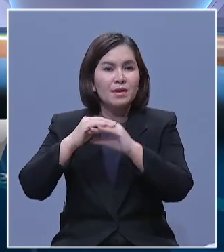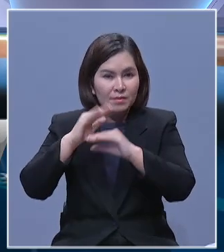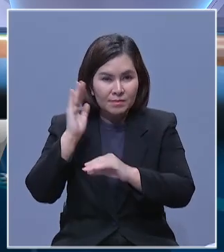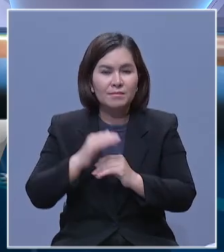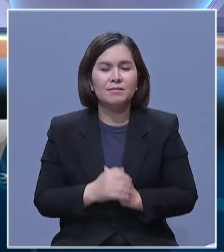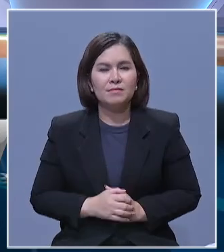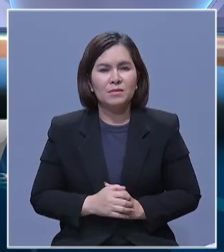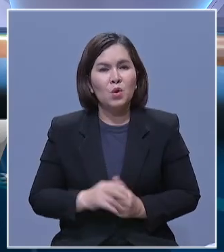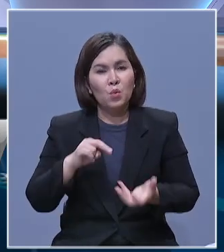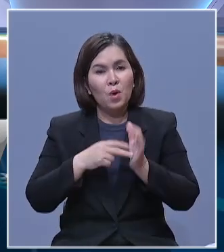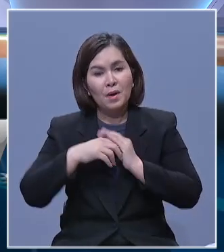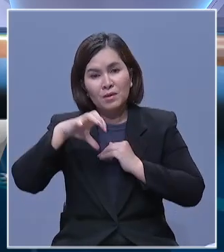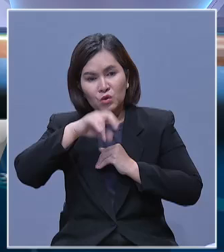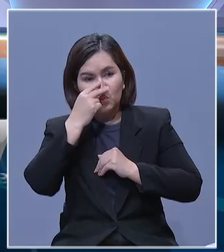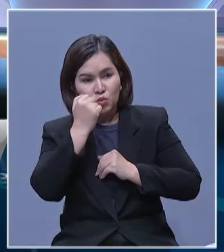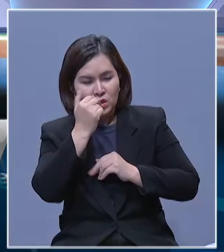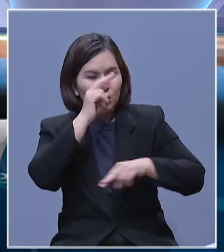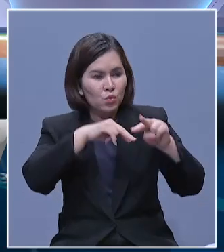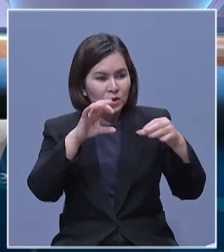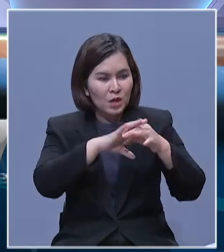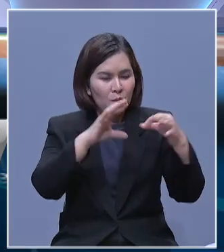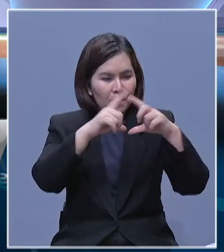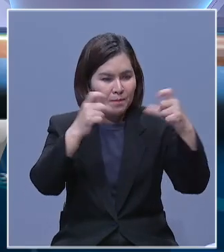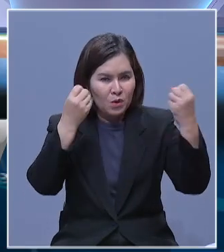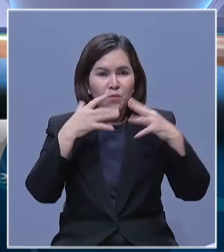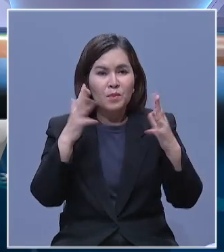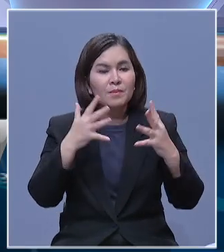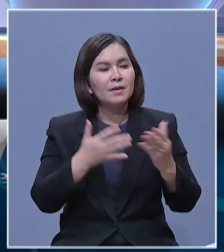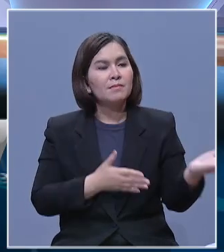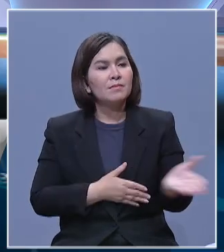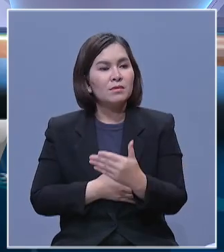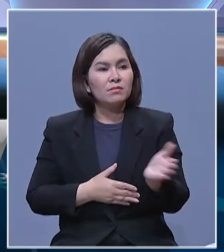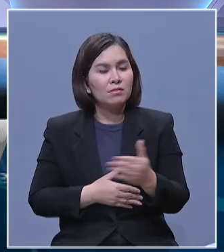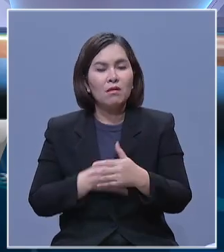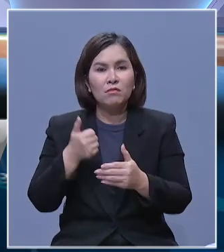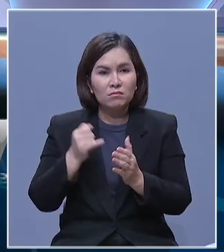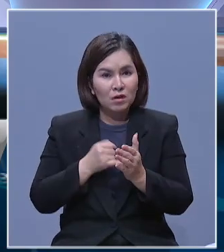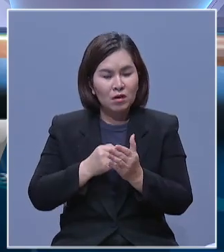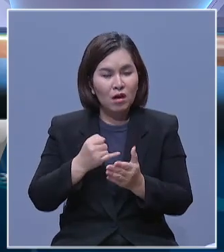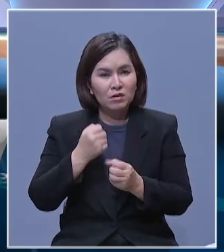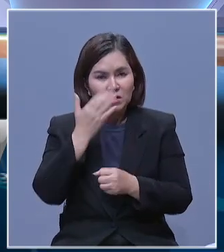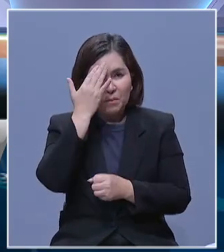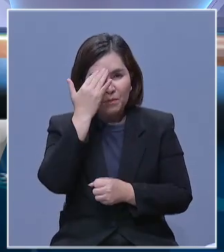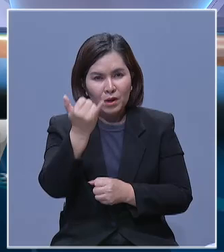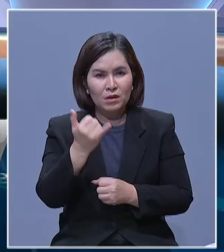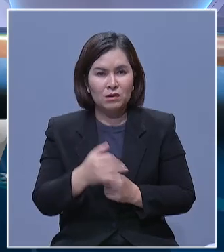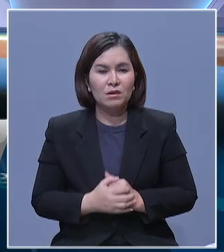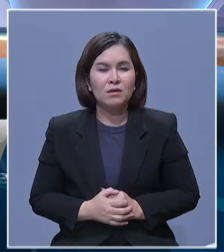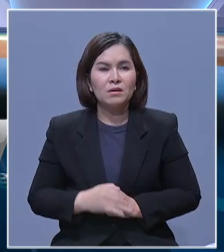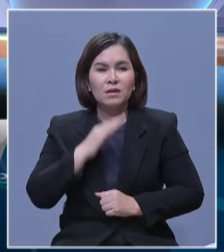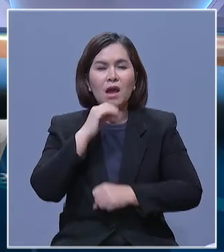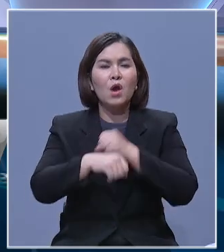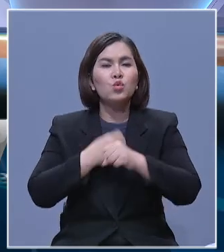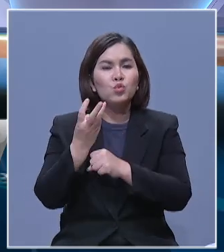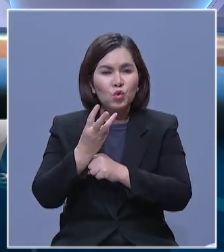ยิงปืนไม่ได้ตรวจสอบบัตรประชาชนหรืออะไรเลยหรือคืออยู่ดีๆทำไมให้ใครก็ได้ที่เข้าไปคือถ้าเด็กอายุน้อย